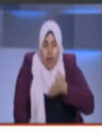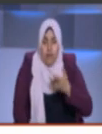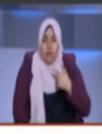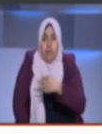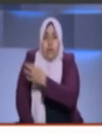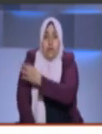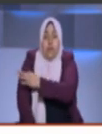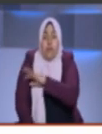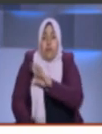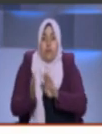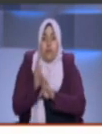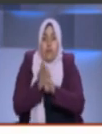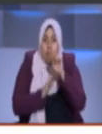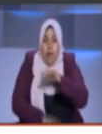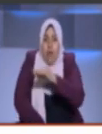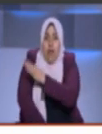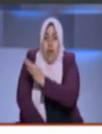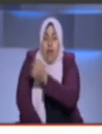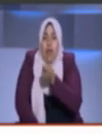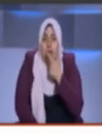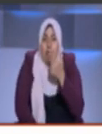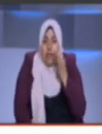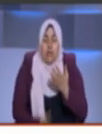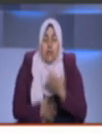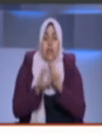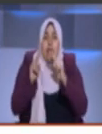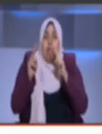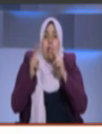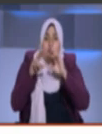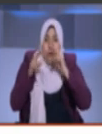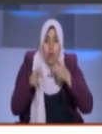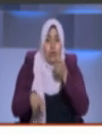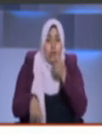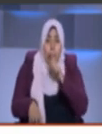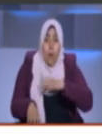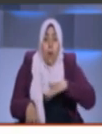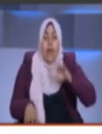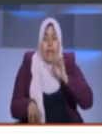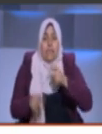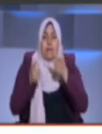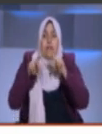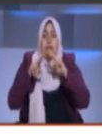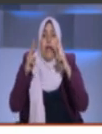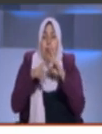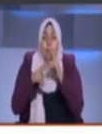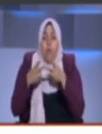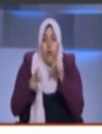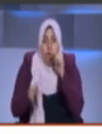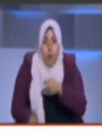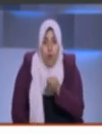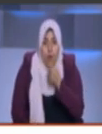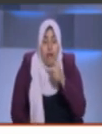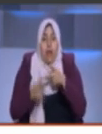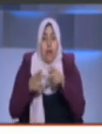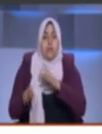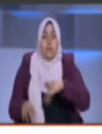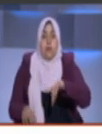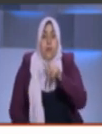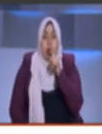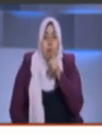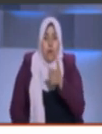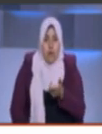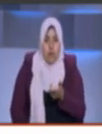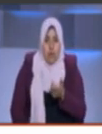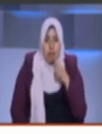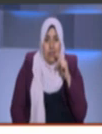لهذه العلاجات، يجب أن العالم يوافق أنه فعلا هذه العلاجات لها أثر وبيان أثرها على